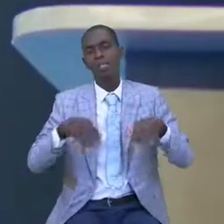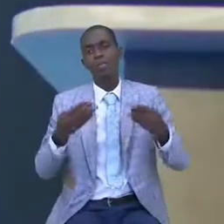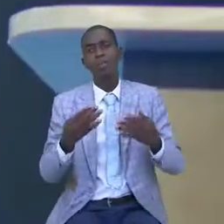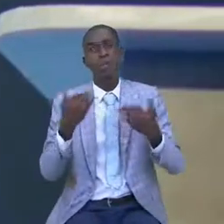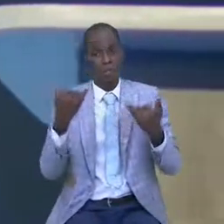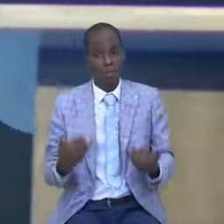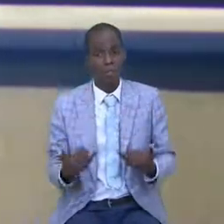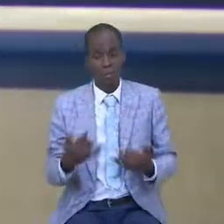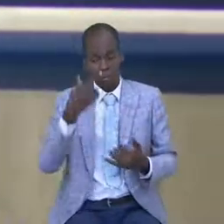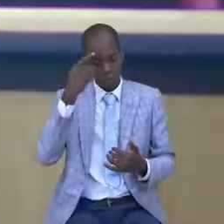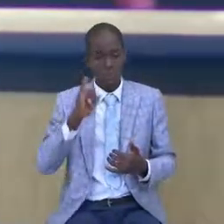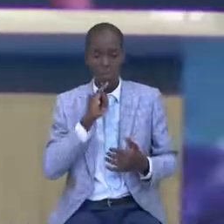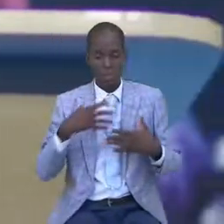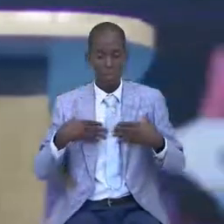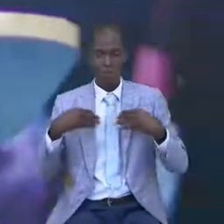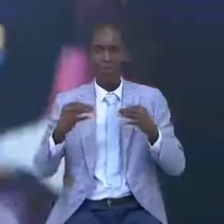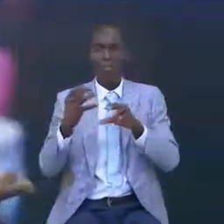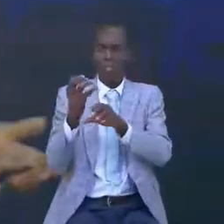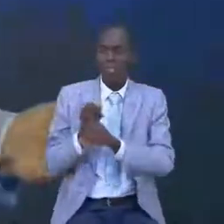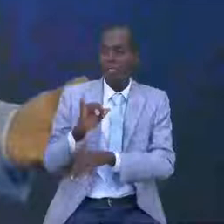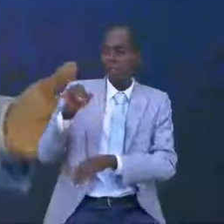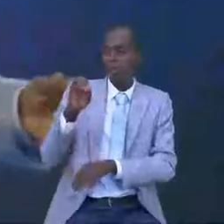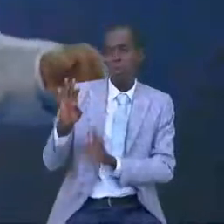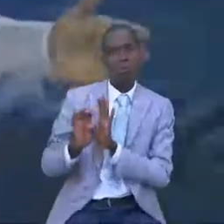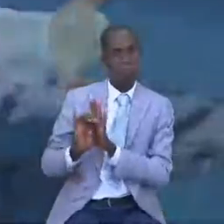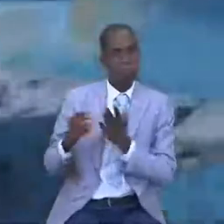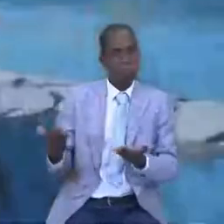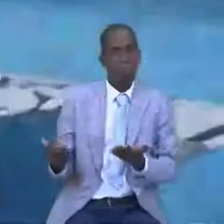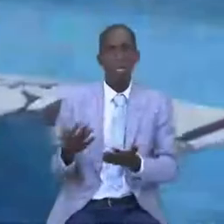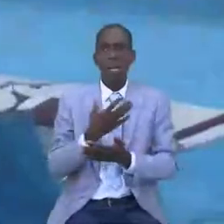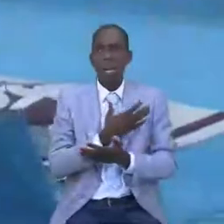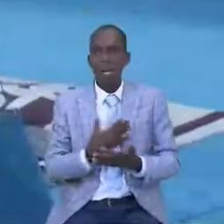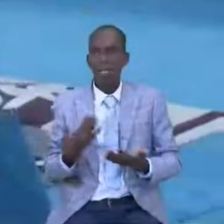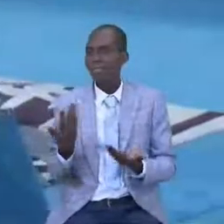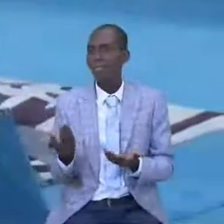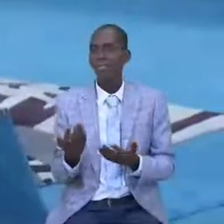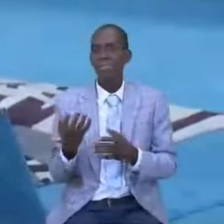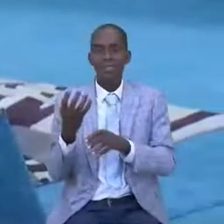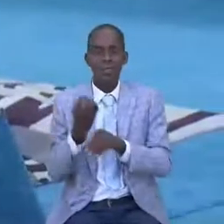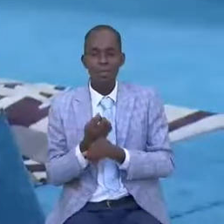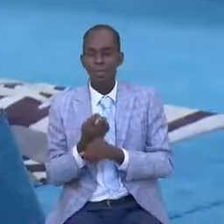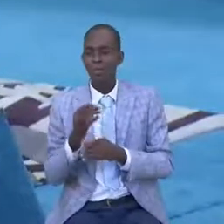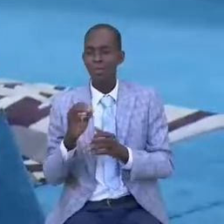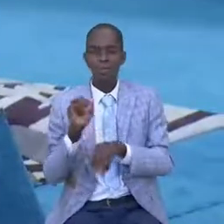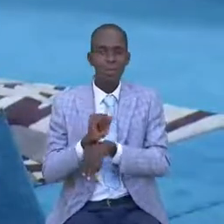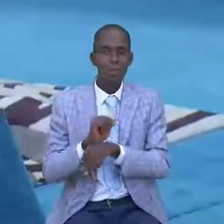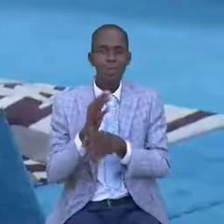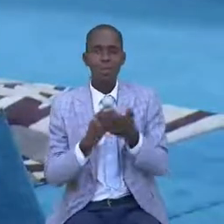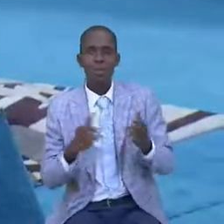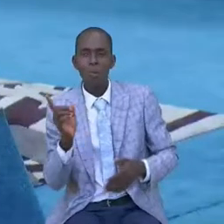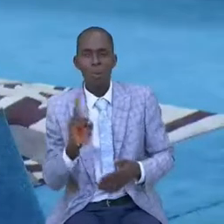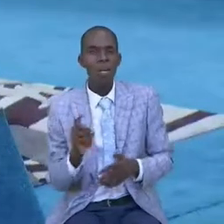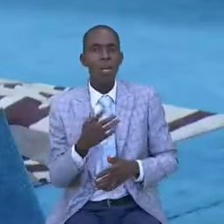et il a reçu plus d'argent que ce que Pierre peut lui donner. Parce que maintenant, peut-être, il a maintenant un